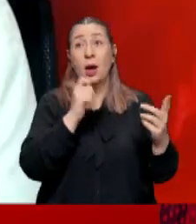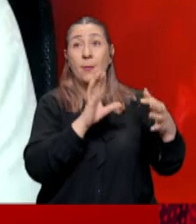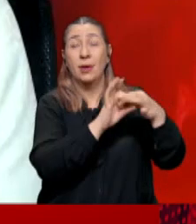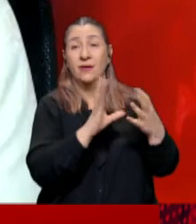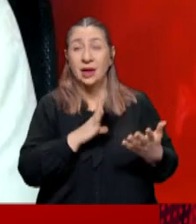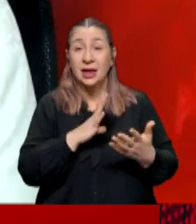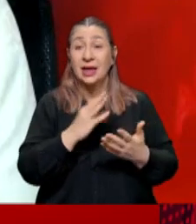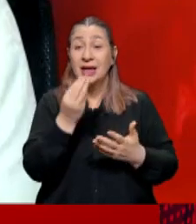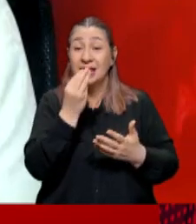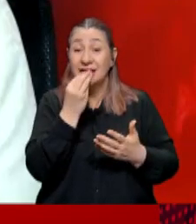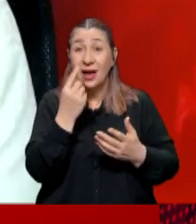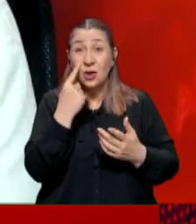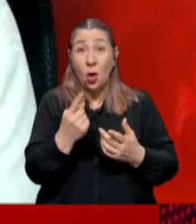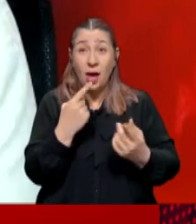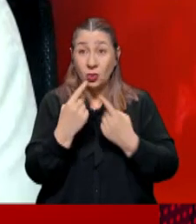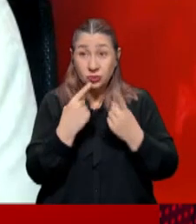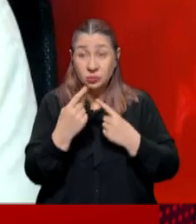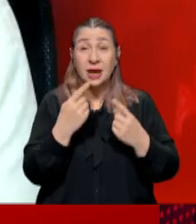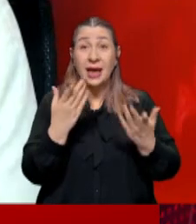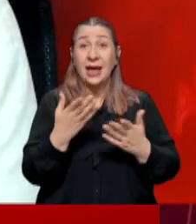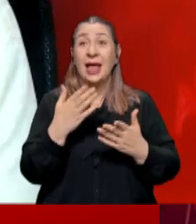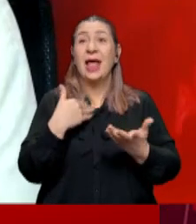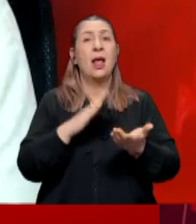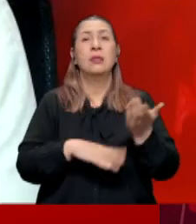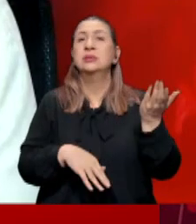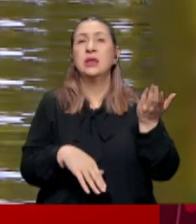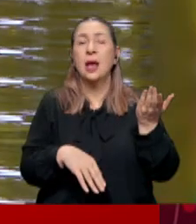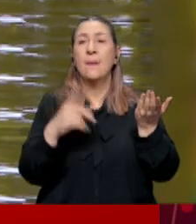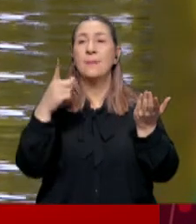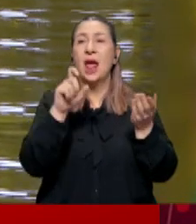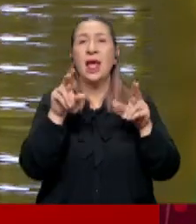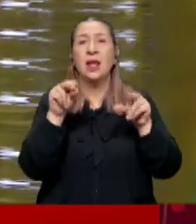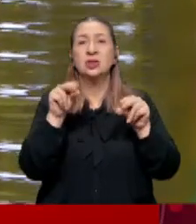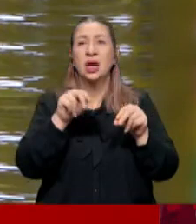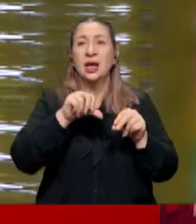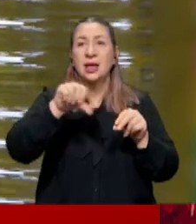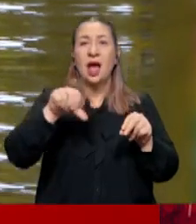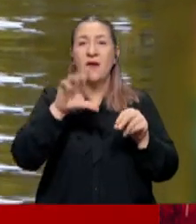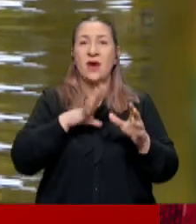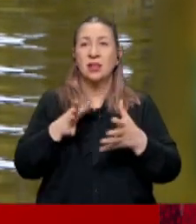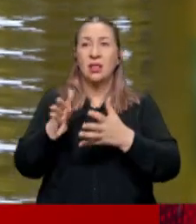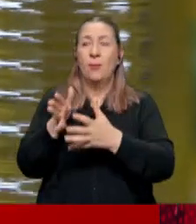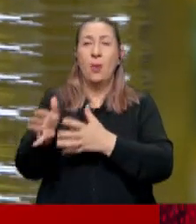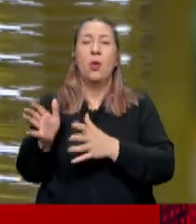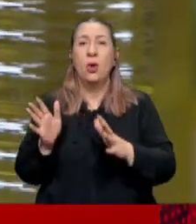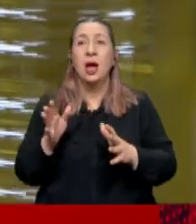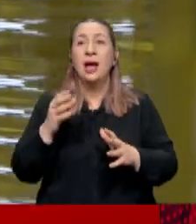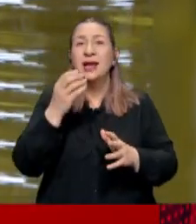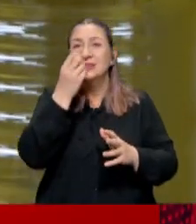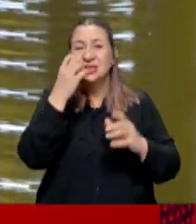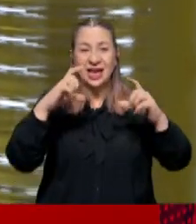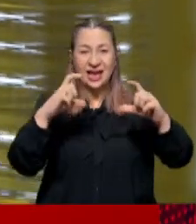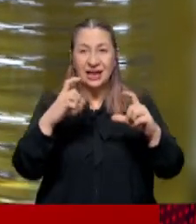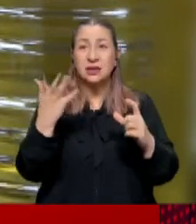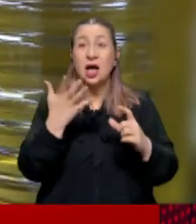Ukrayna'ya. Gıda sektörüyle konuştuğumuzda işte elimizde bir ay yetecek kadar yağ var depolarımızda. Yani ayçiçeğindeki